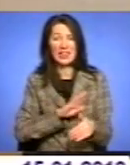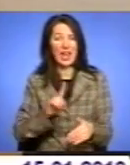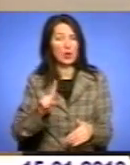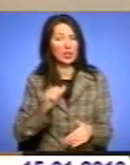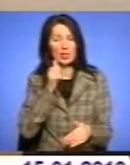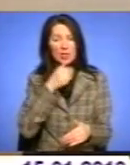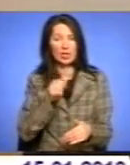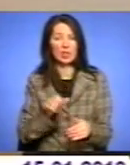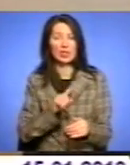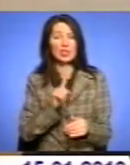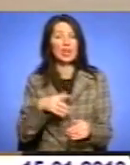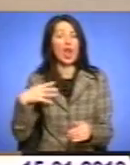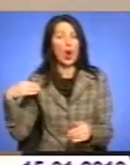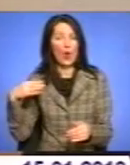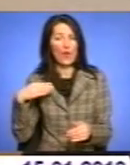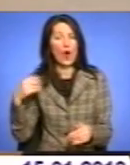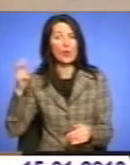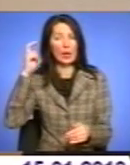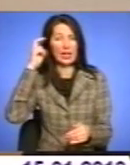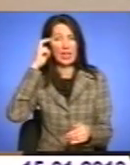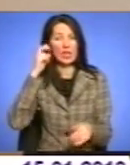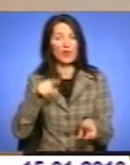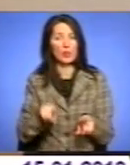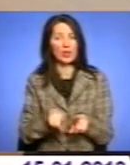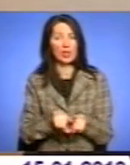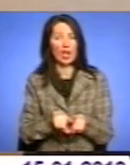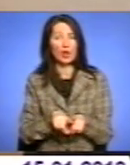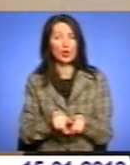Львовом, з Києвом, і також